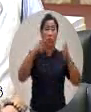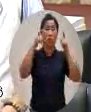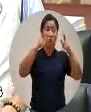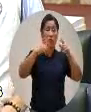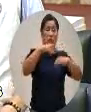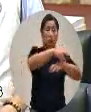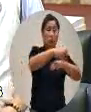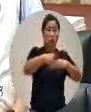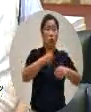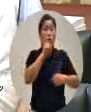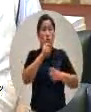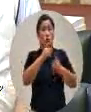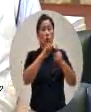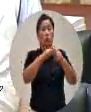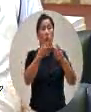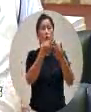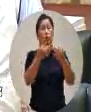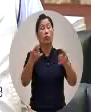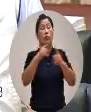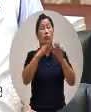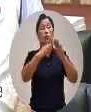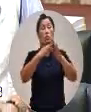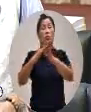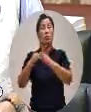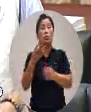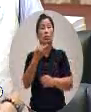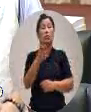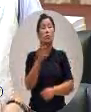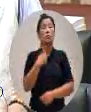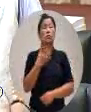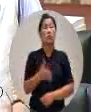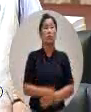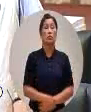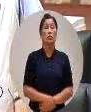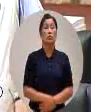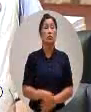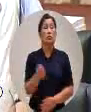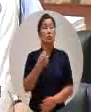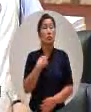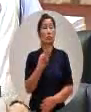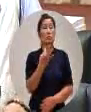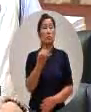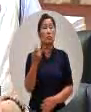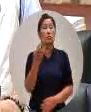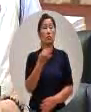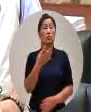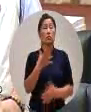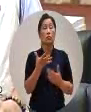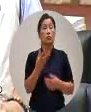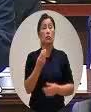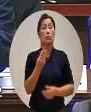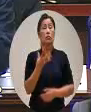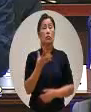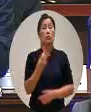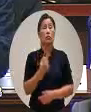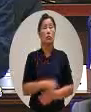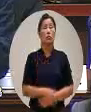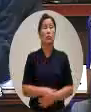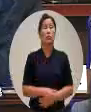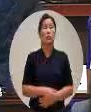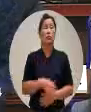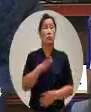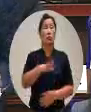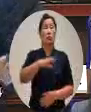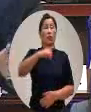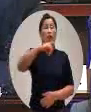站起來先說一下請局長請覆請局長答覆請局長答